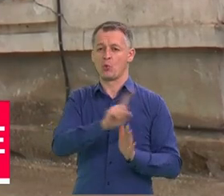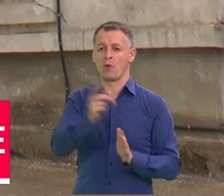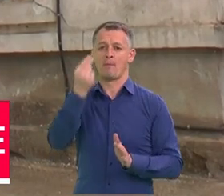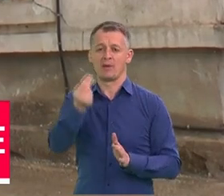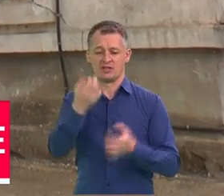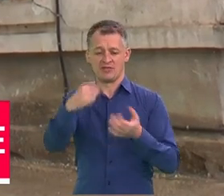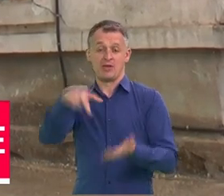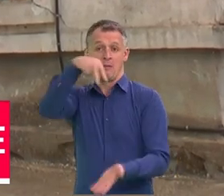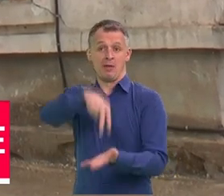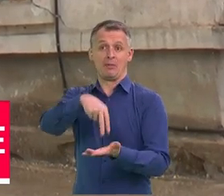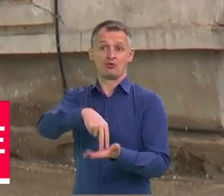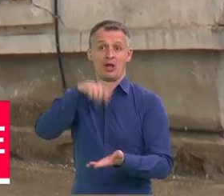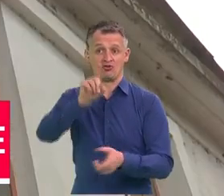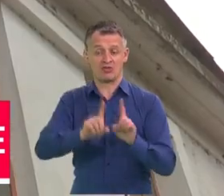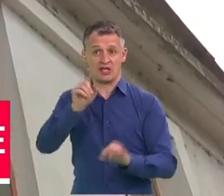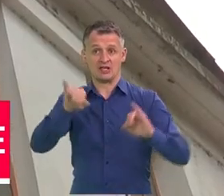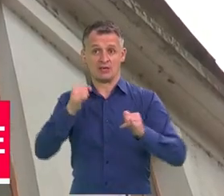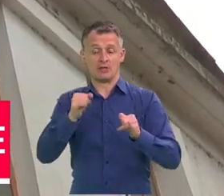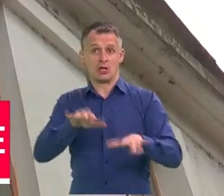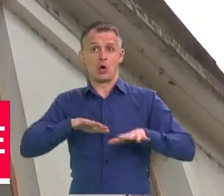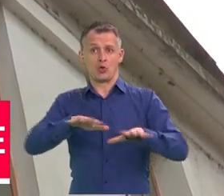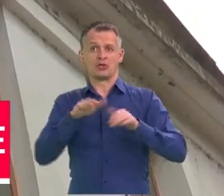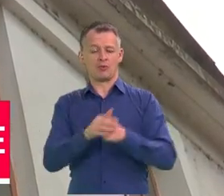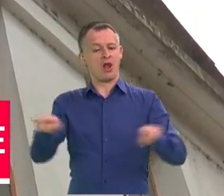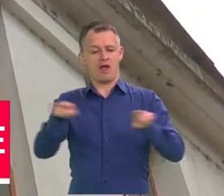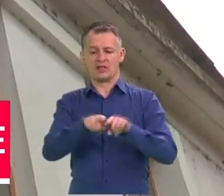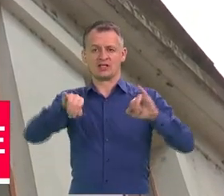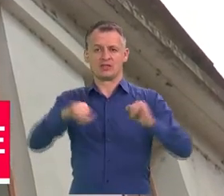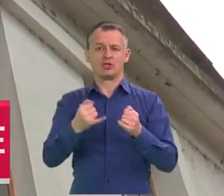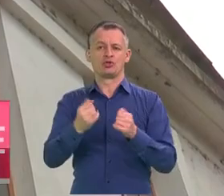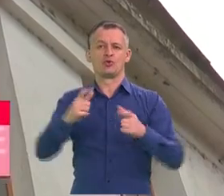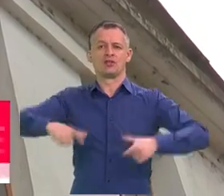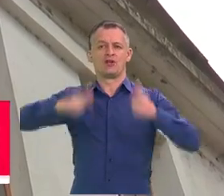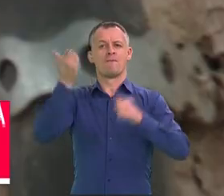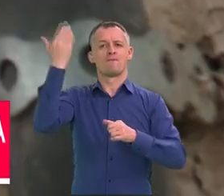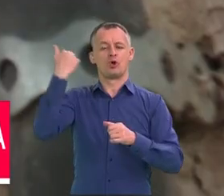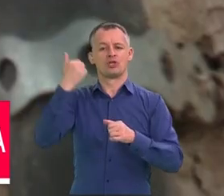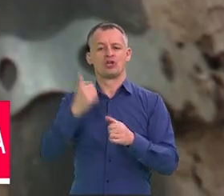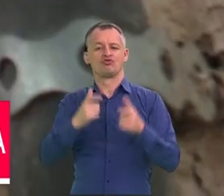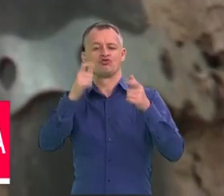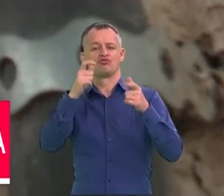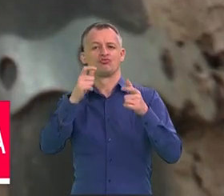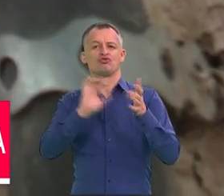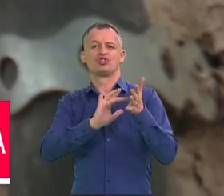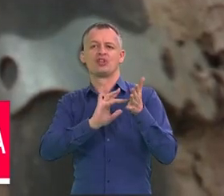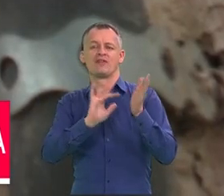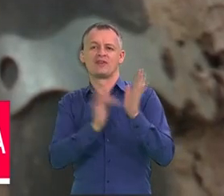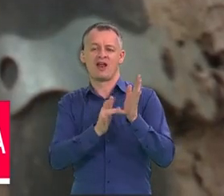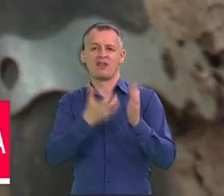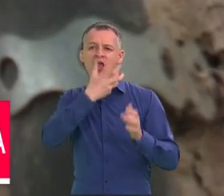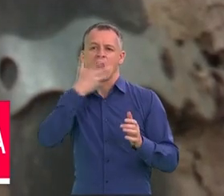fie în picioare aici, în caz de vreo calamitate. În aceeași situație se află și clădirea fostei centrale termice a spitalului TBC din